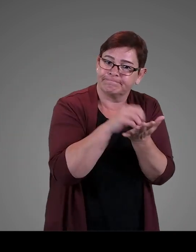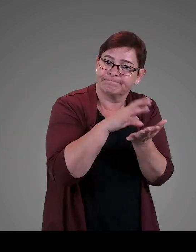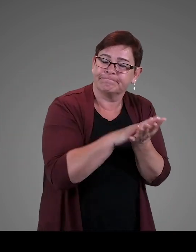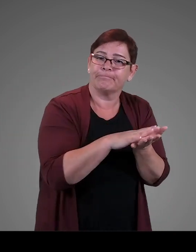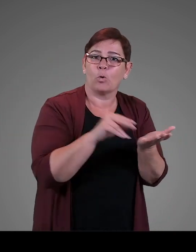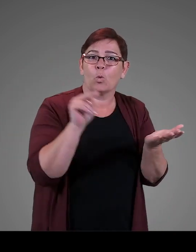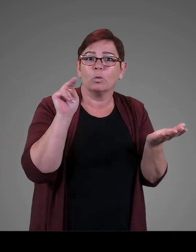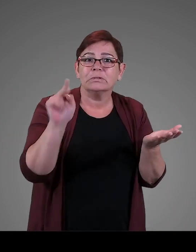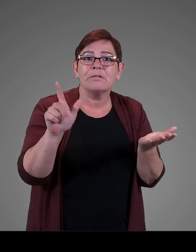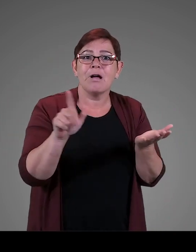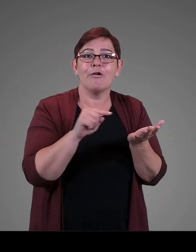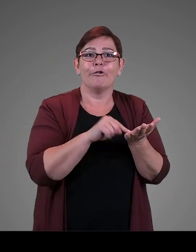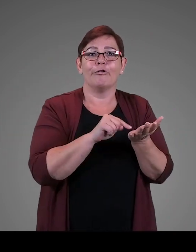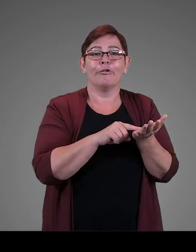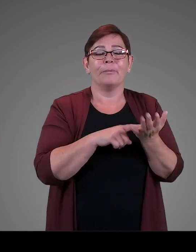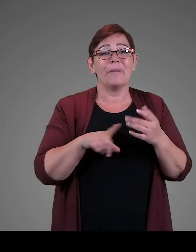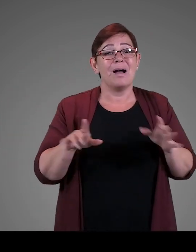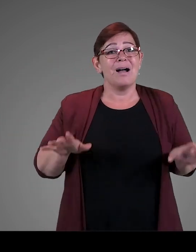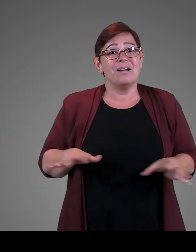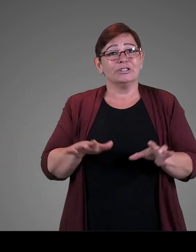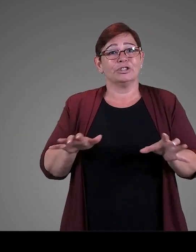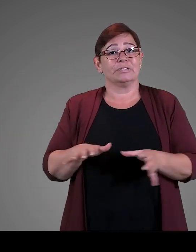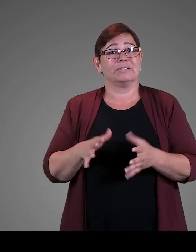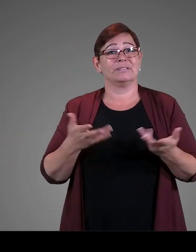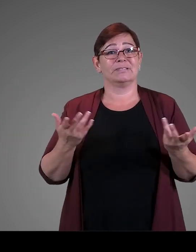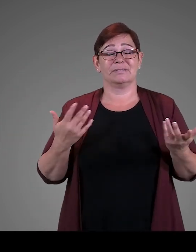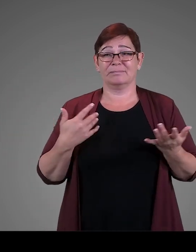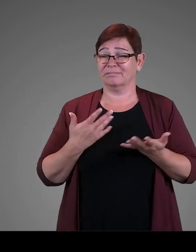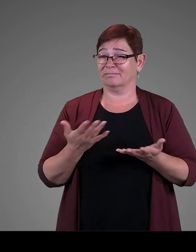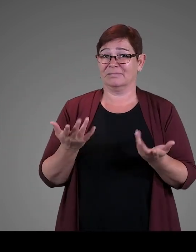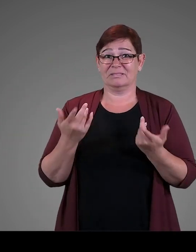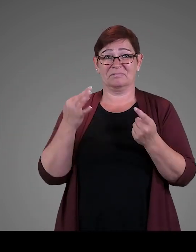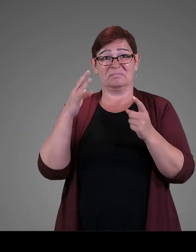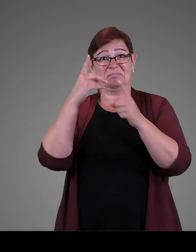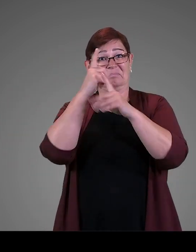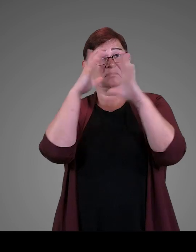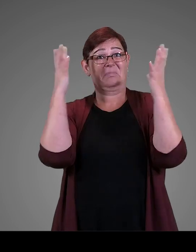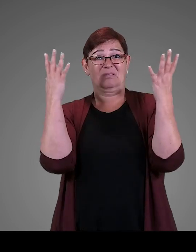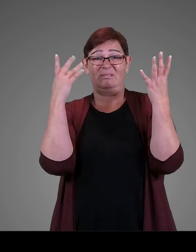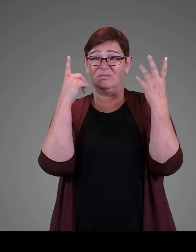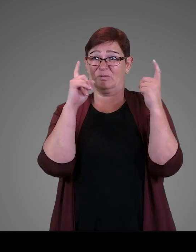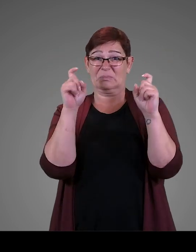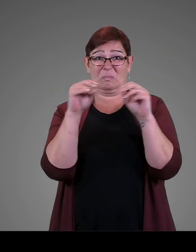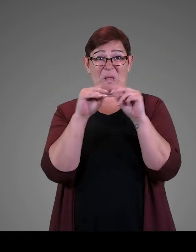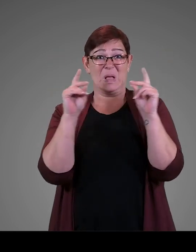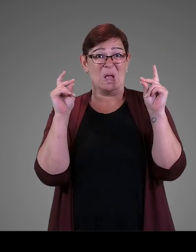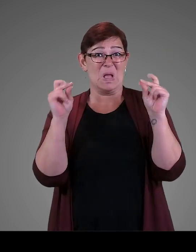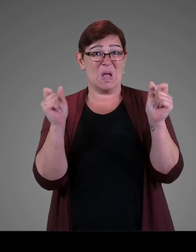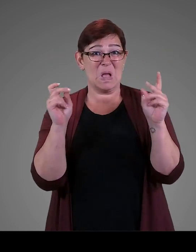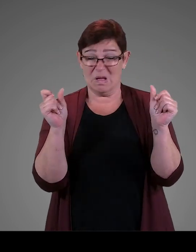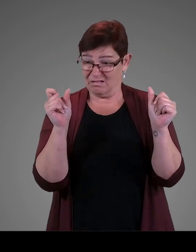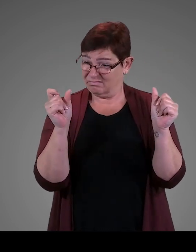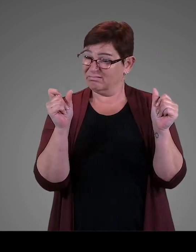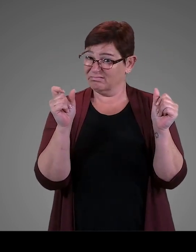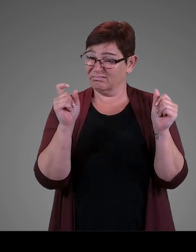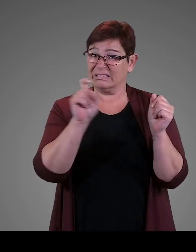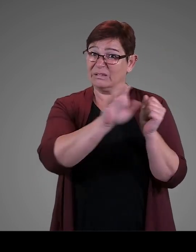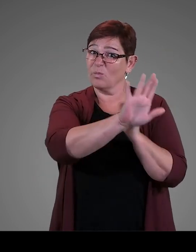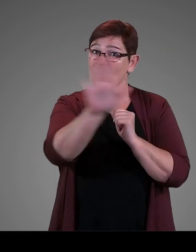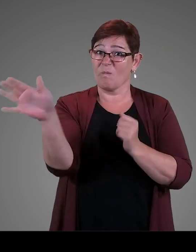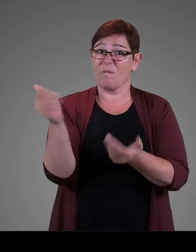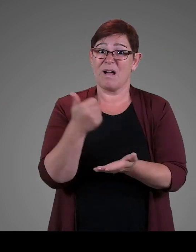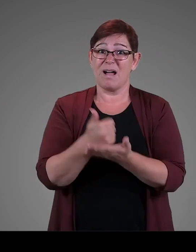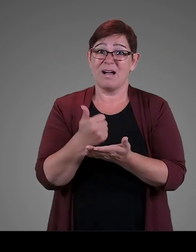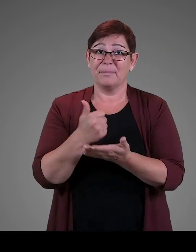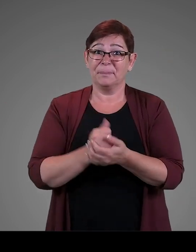de témoigner de ces actions-là dans nos infolettres, mais l'action, comme on pourrait l'imaginer, plus immédiate, on a